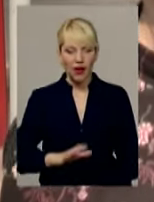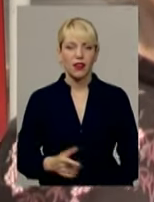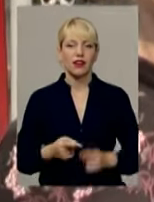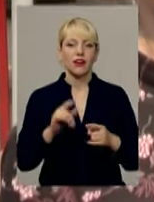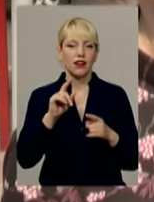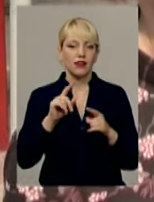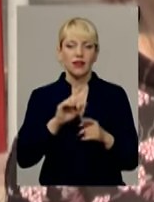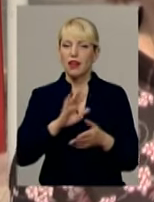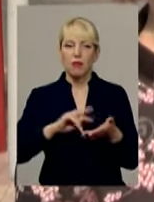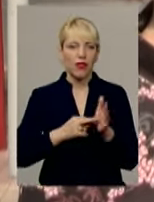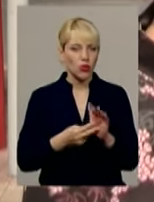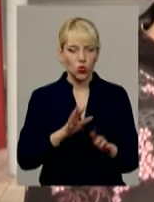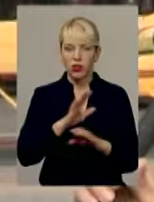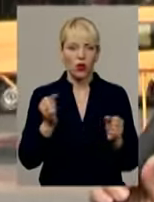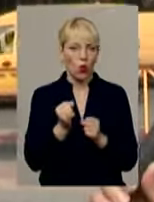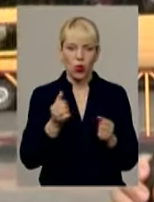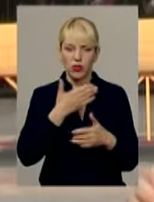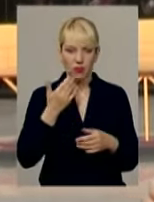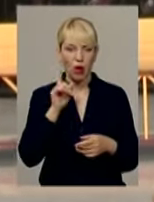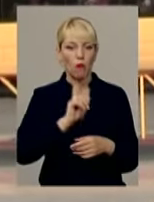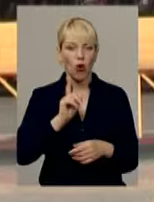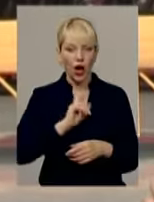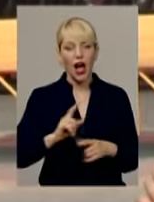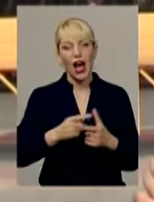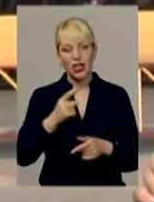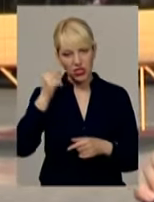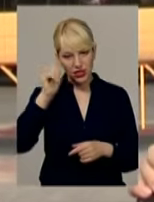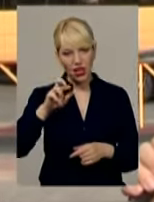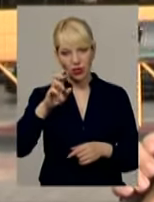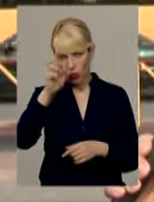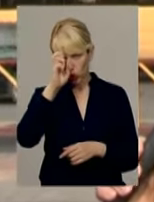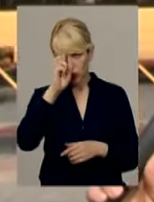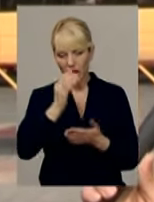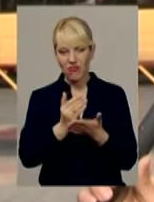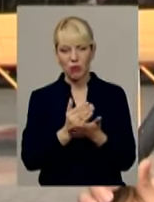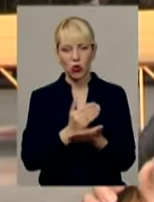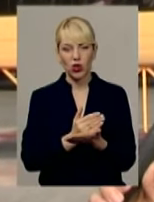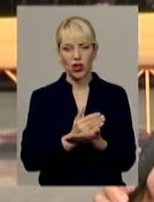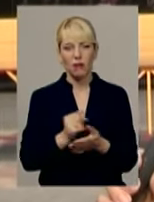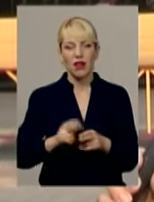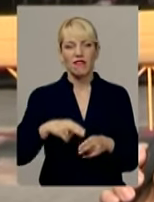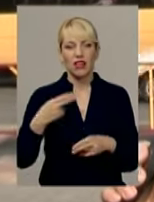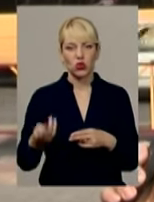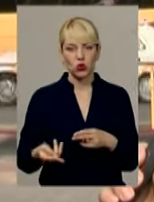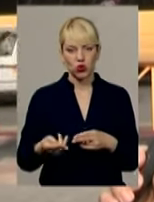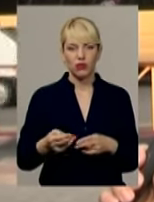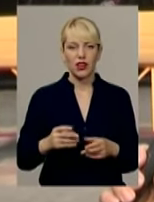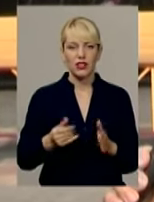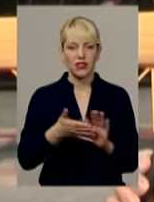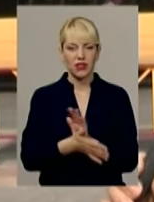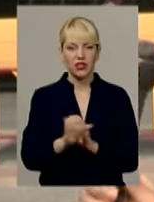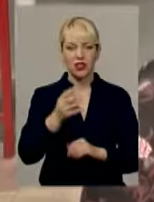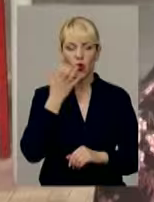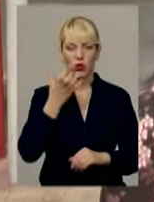холодно, поки. Скажіть, будь ласка, а чи знаєте про державні програми відшкодування витрат на